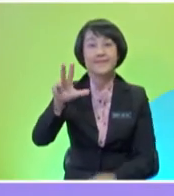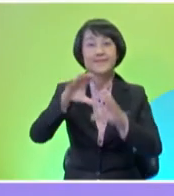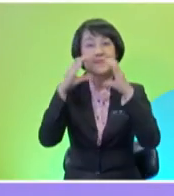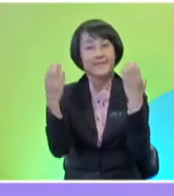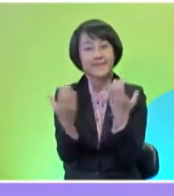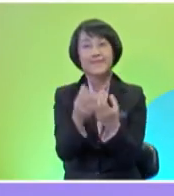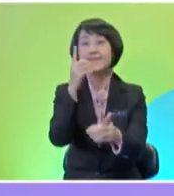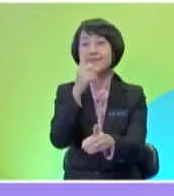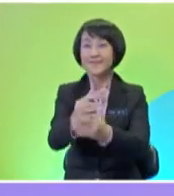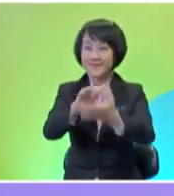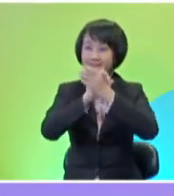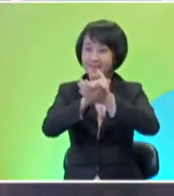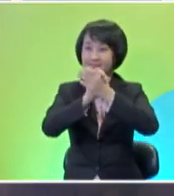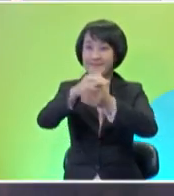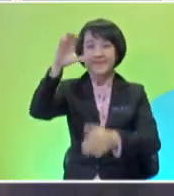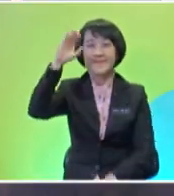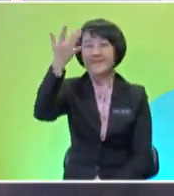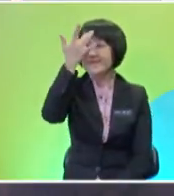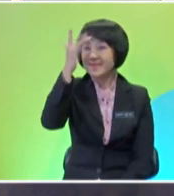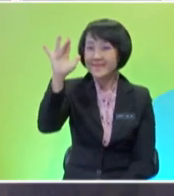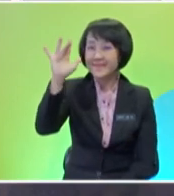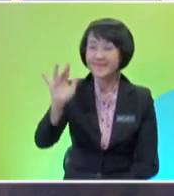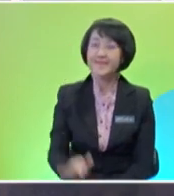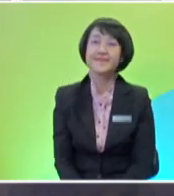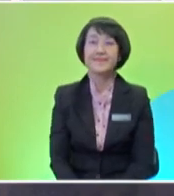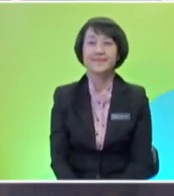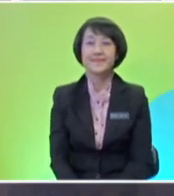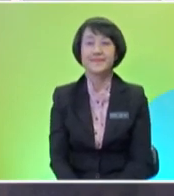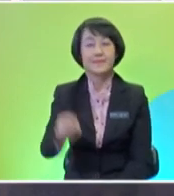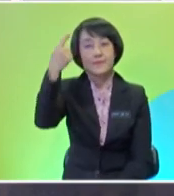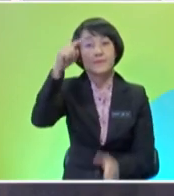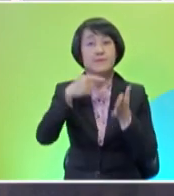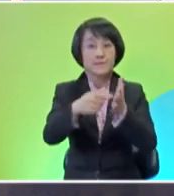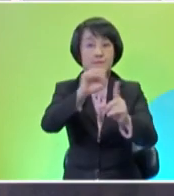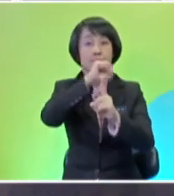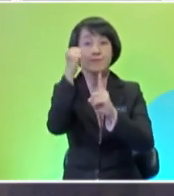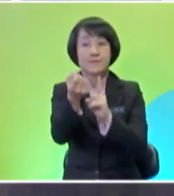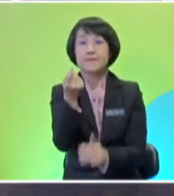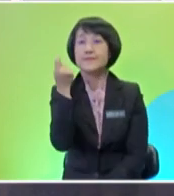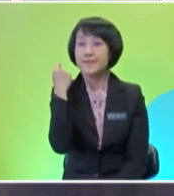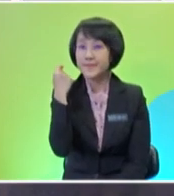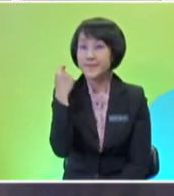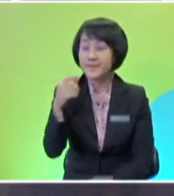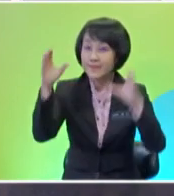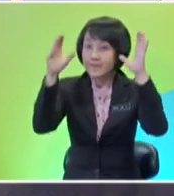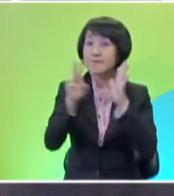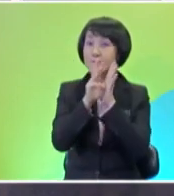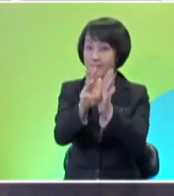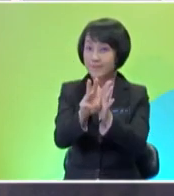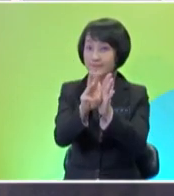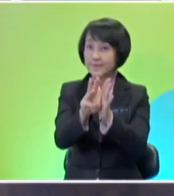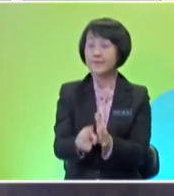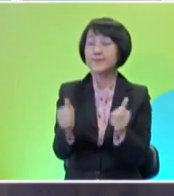ah tanya untuk Kristen untuk menunjukkan situasi tadi oke cek gua wakilkan dengan menggunakan